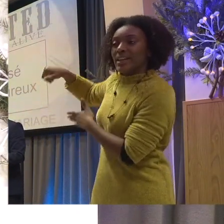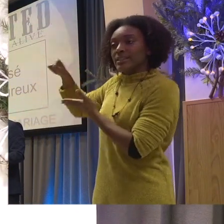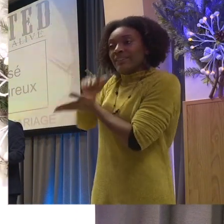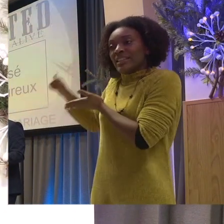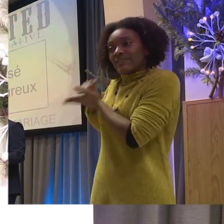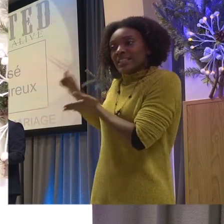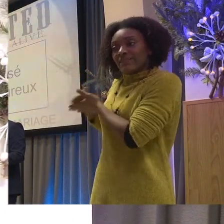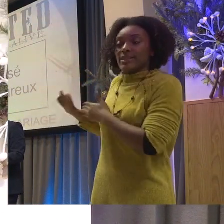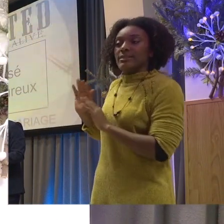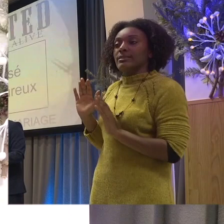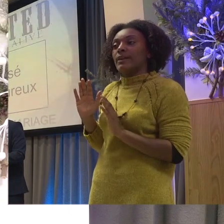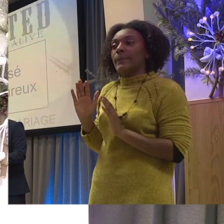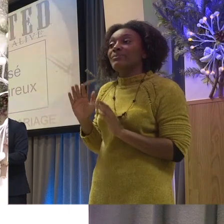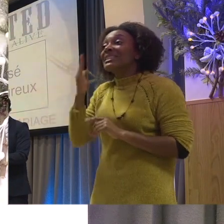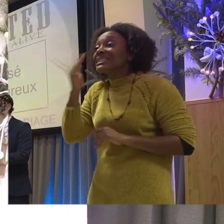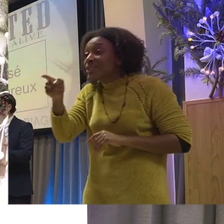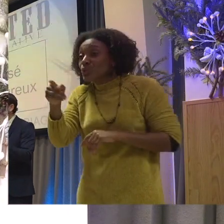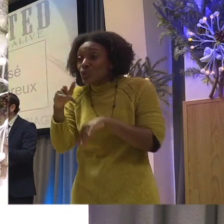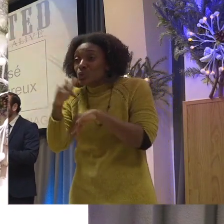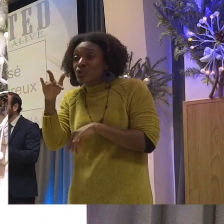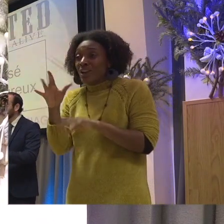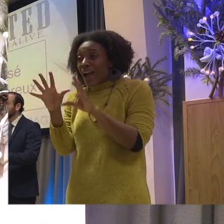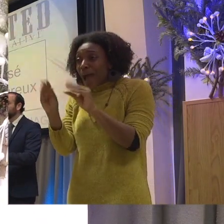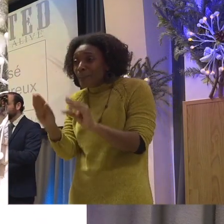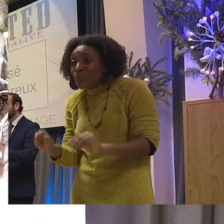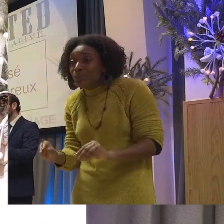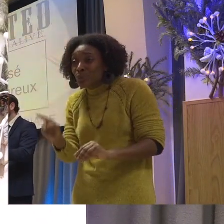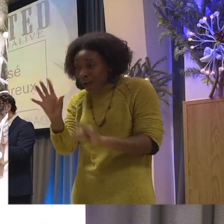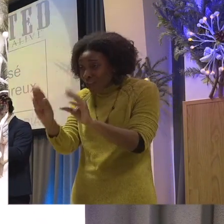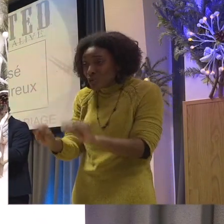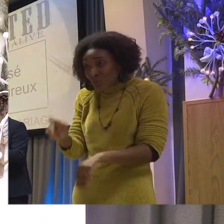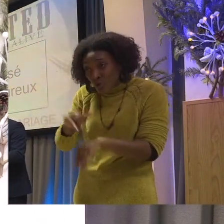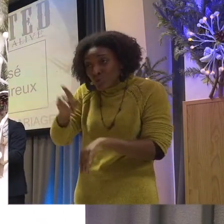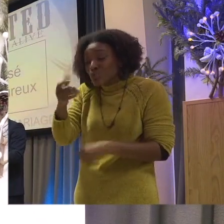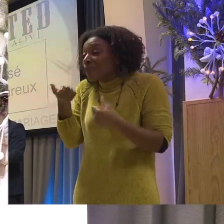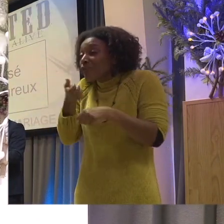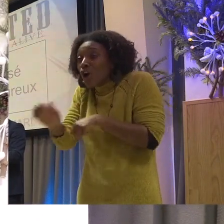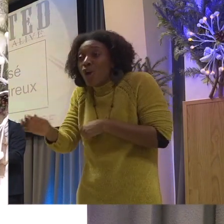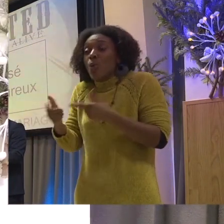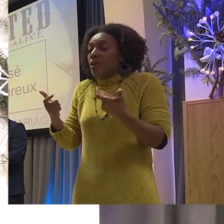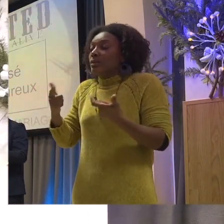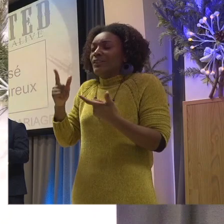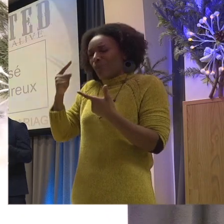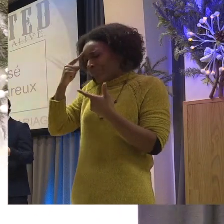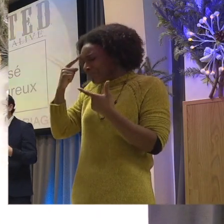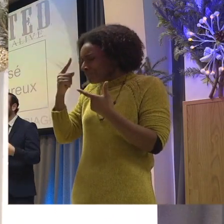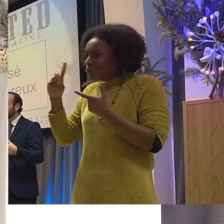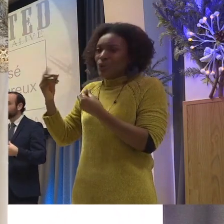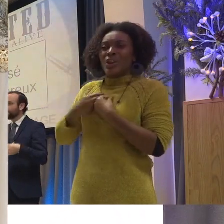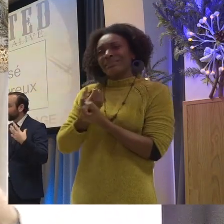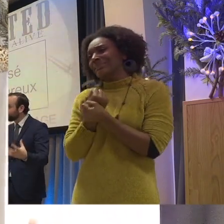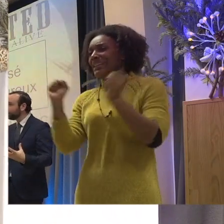guérisse. Que tu aies subi des abus, que tu aies subi des rejets, peu importe. Dieu veut te sortir de cela. Parce qu'il ne veut pas que tu traînes